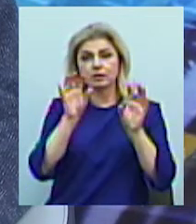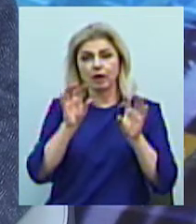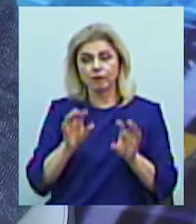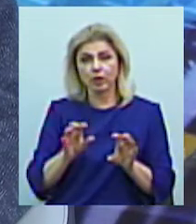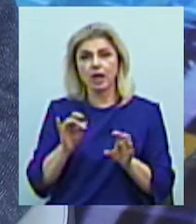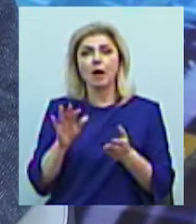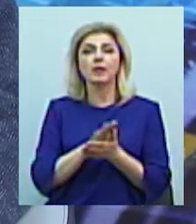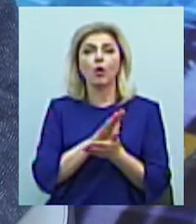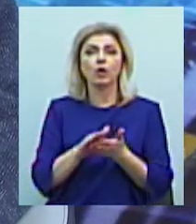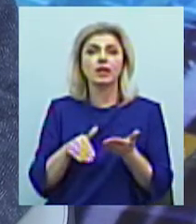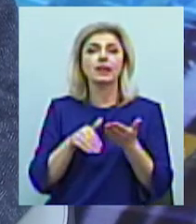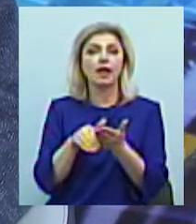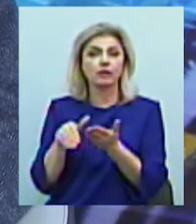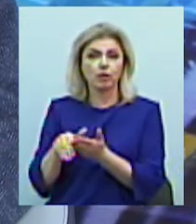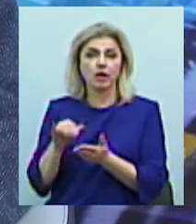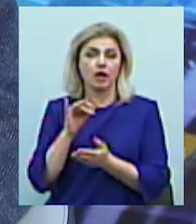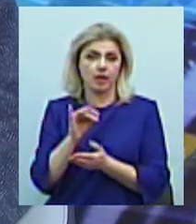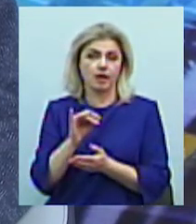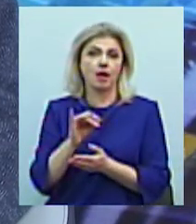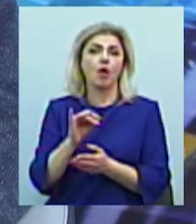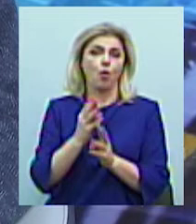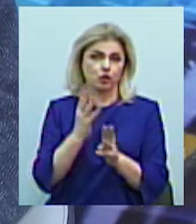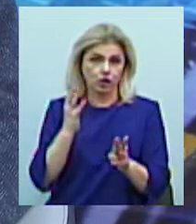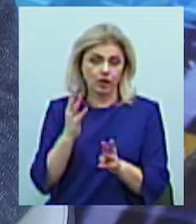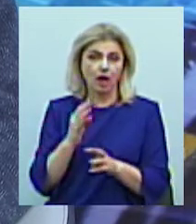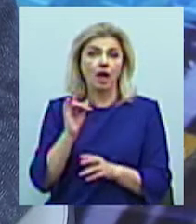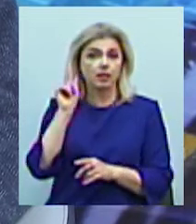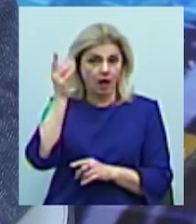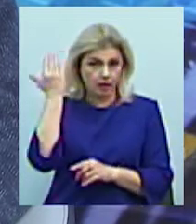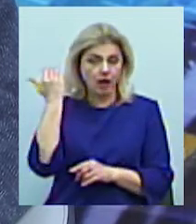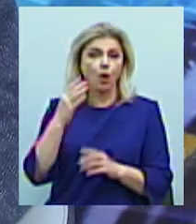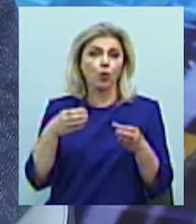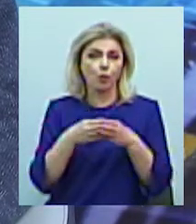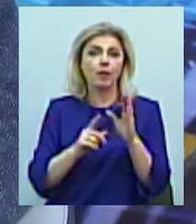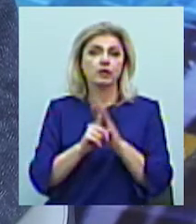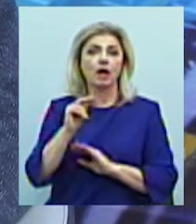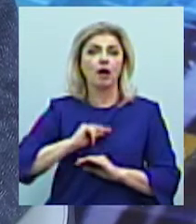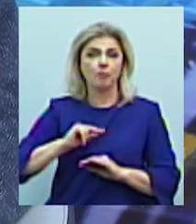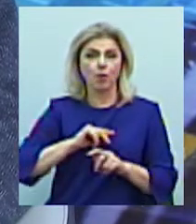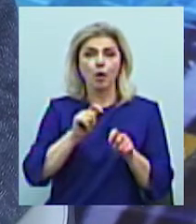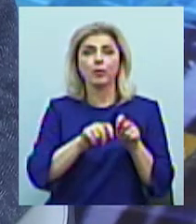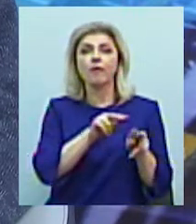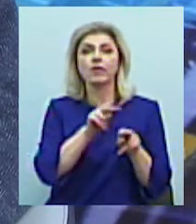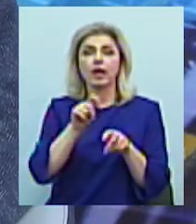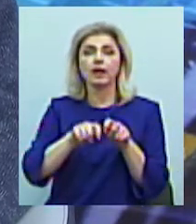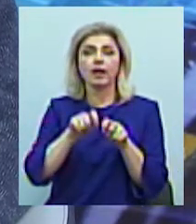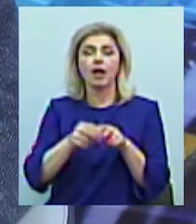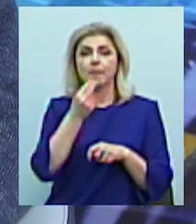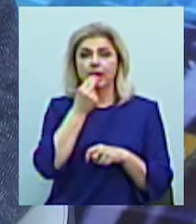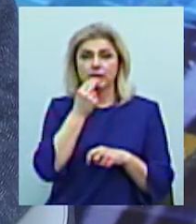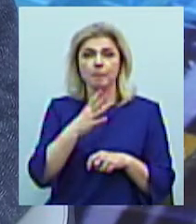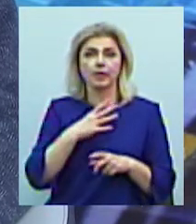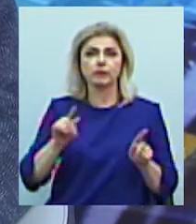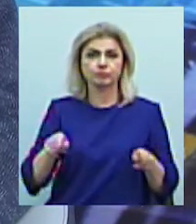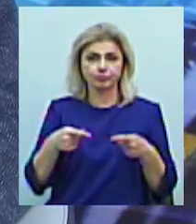благотворительной деятельности, питания и онлайн-очередей. То есть тогда группа начала работать. По проверке питания в результате была создана депутатская группа,